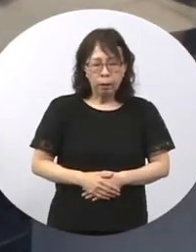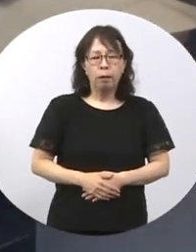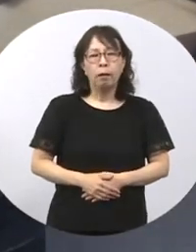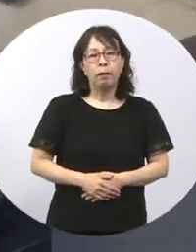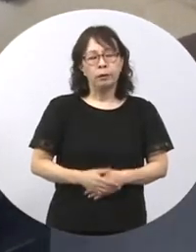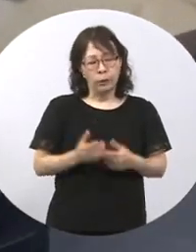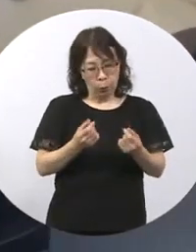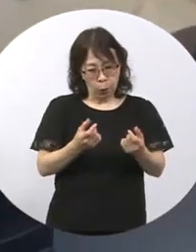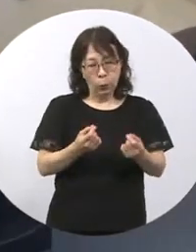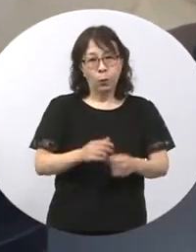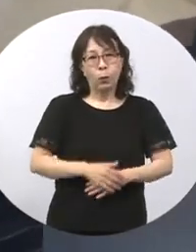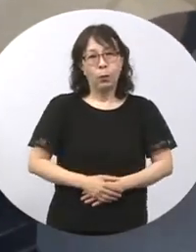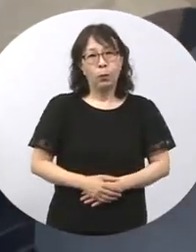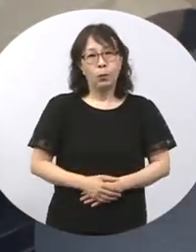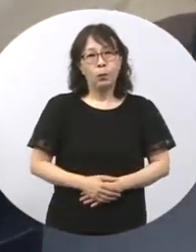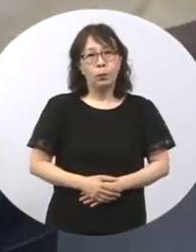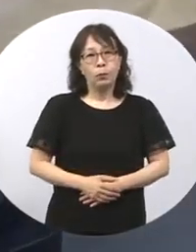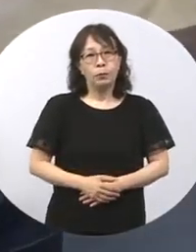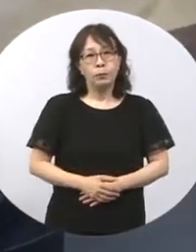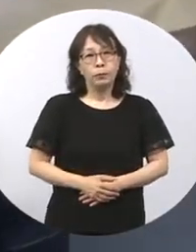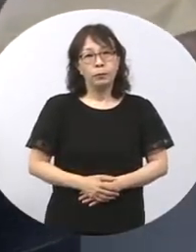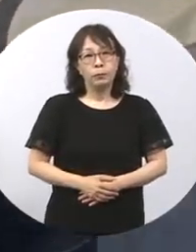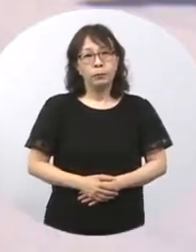ですね、その通りです。